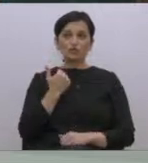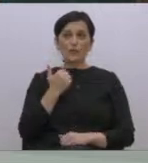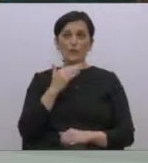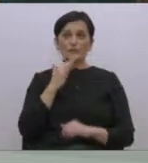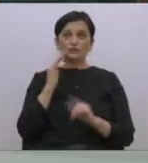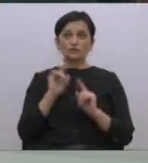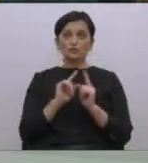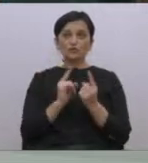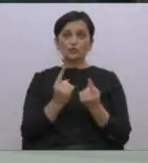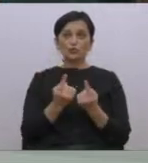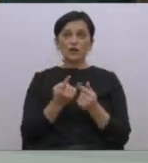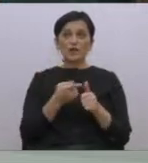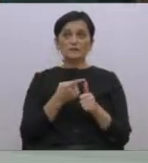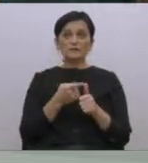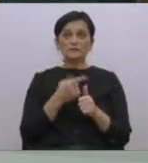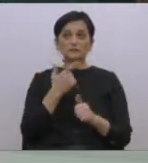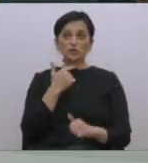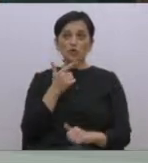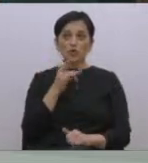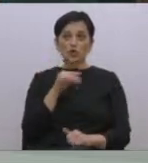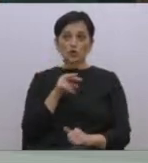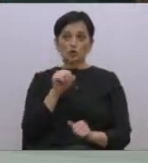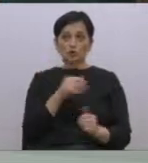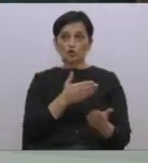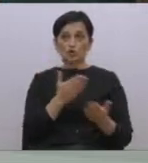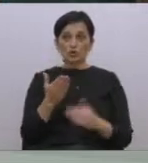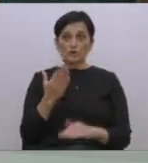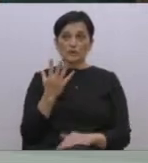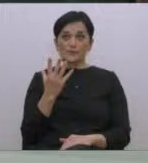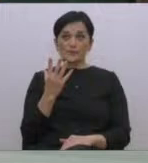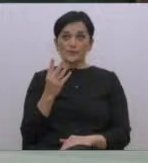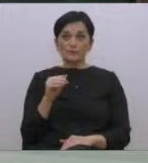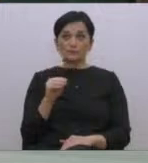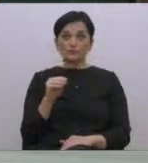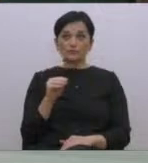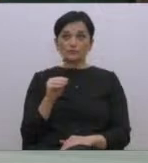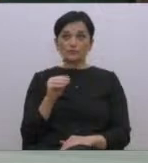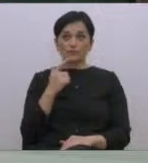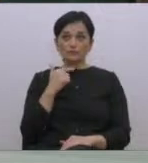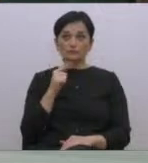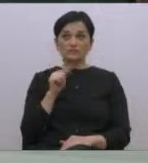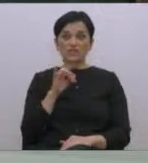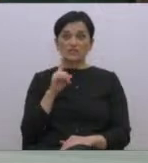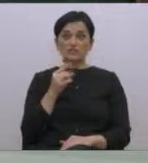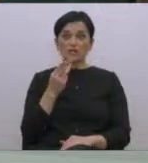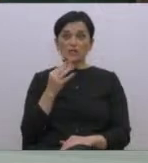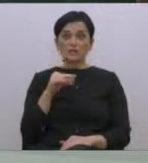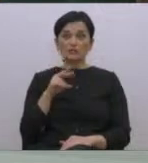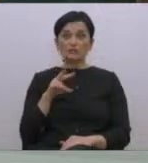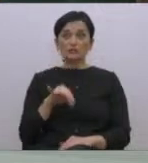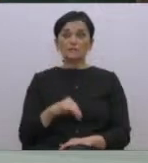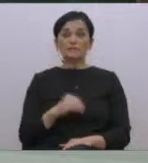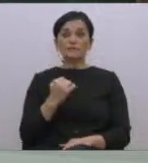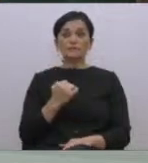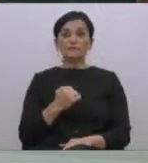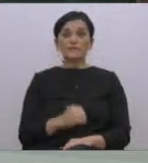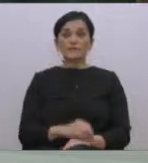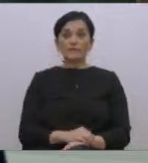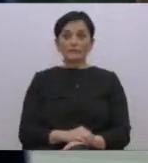Umrale sobis, aharit batonul Grigorșului, da, am zandet, hotit suti, batonul Tengișana nașu.